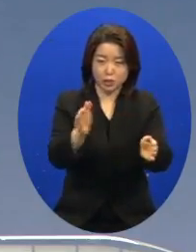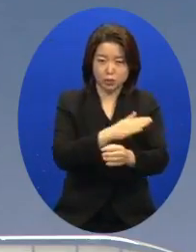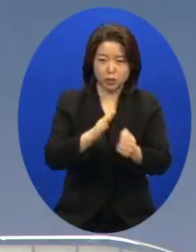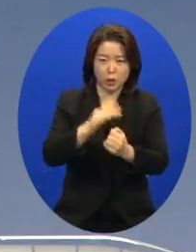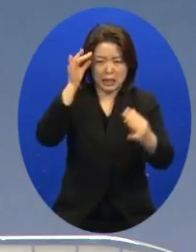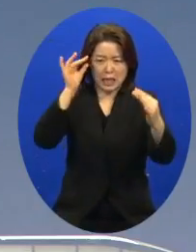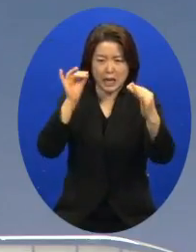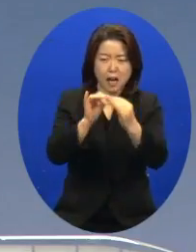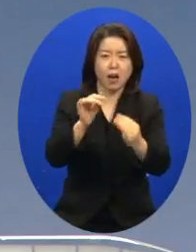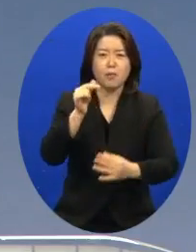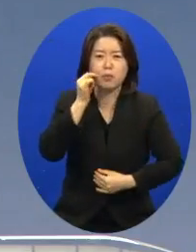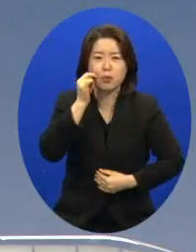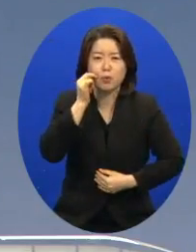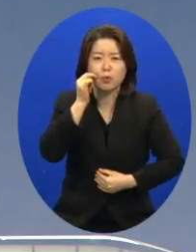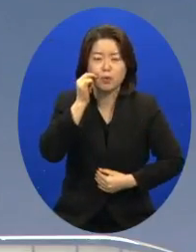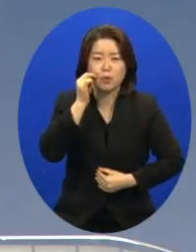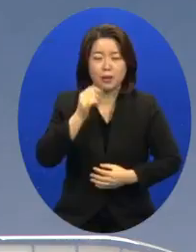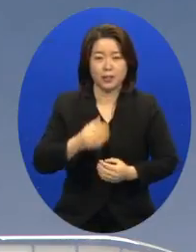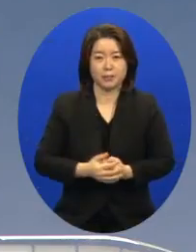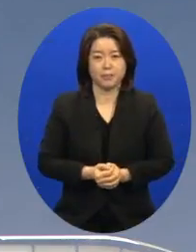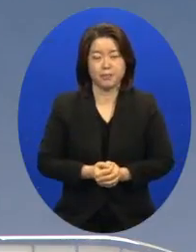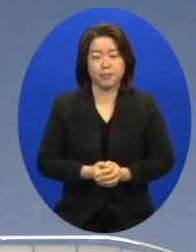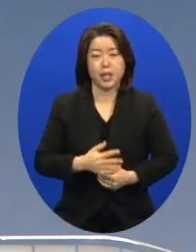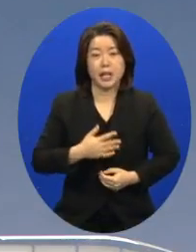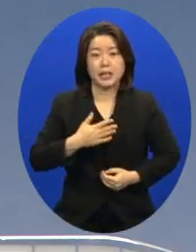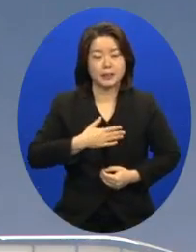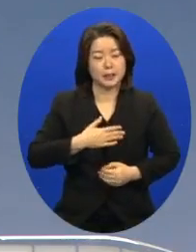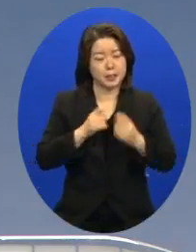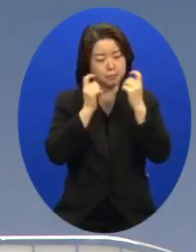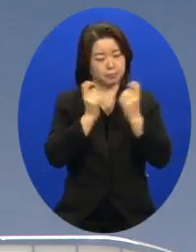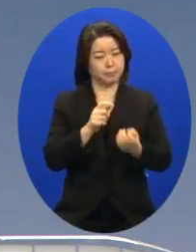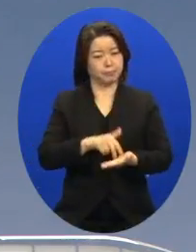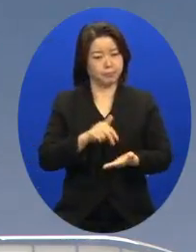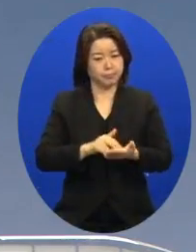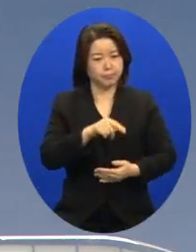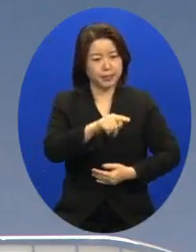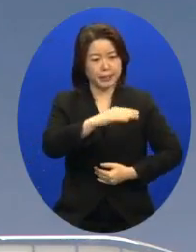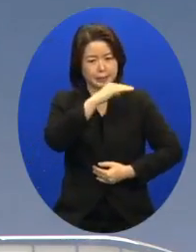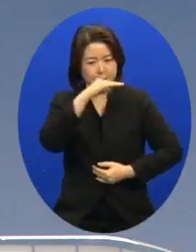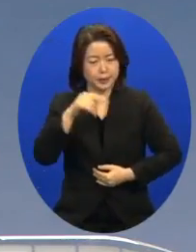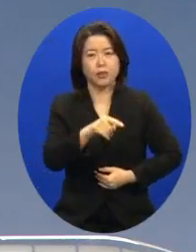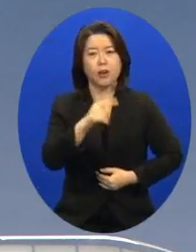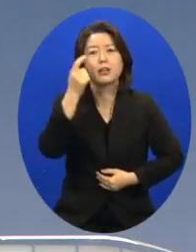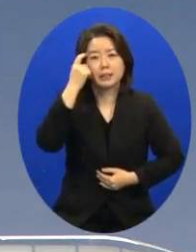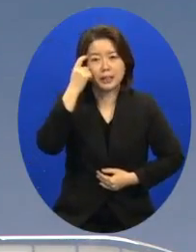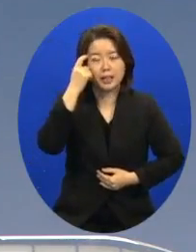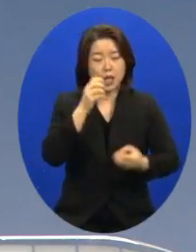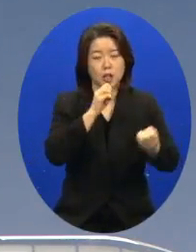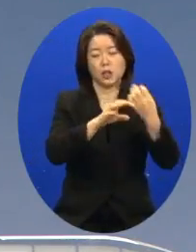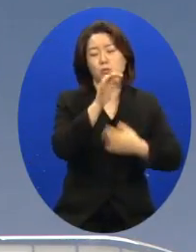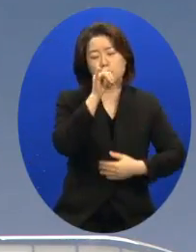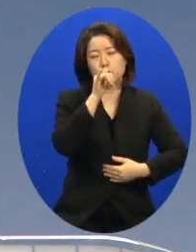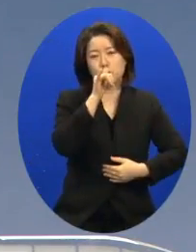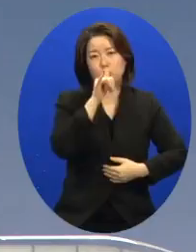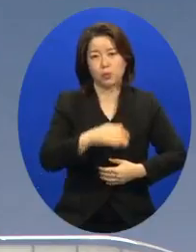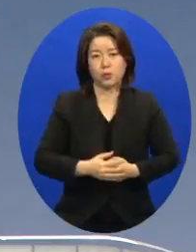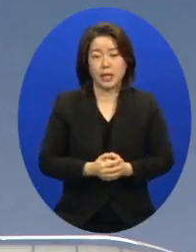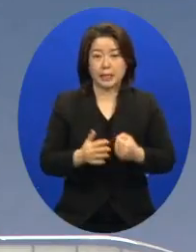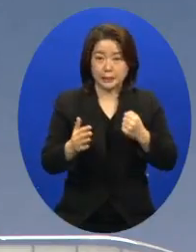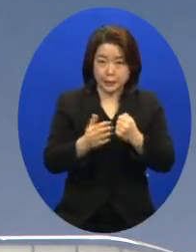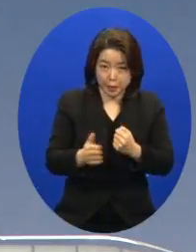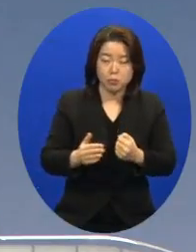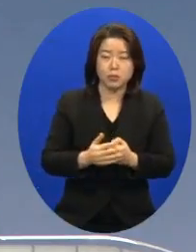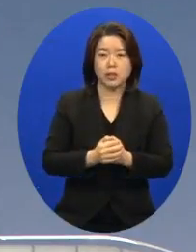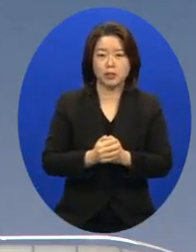하나가 안 된 겁니다 저는 저 나름대로 아 이게 올 쿠가 라고 생각했던 답이 있었습니다 그래서